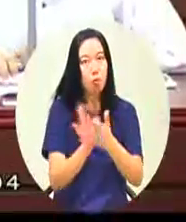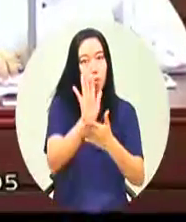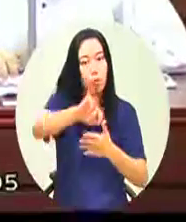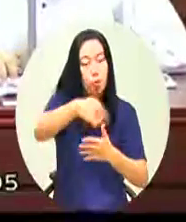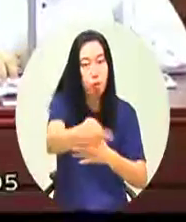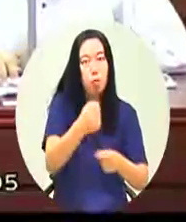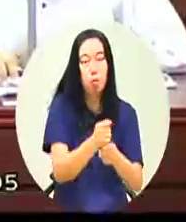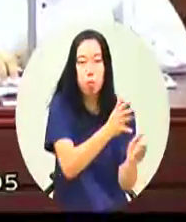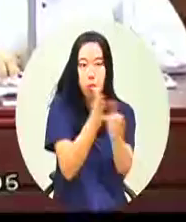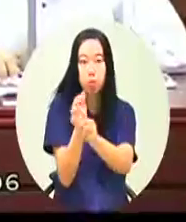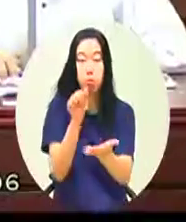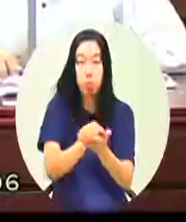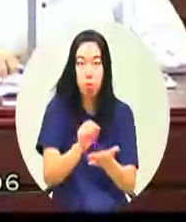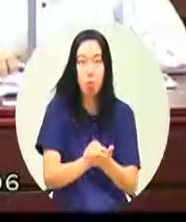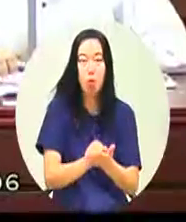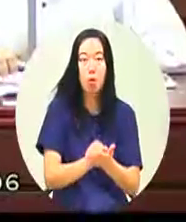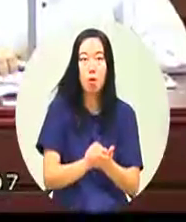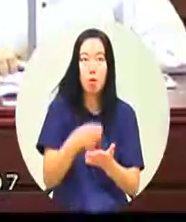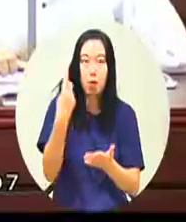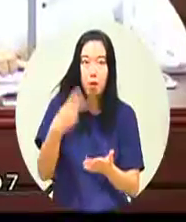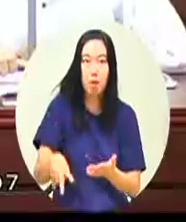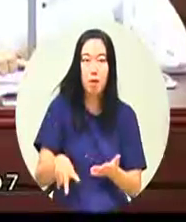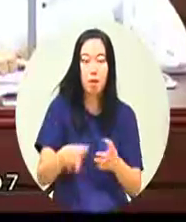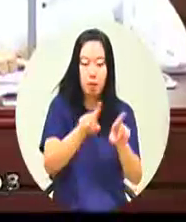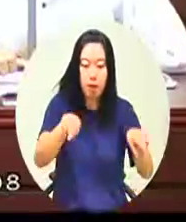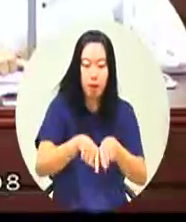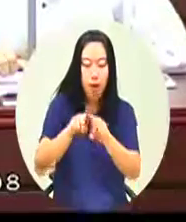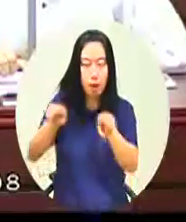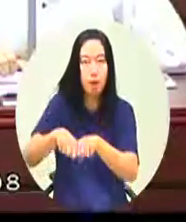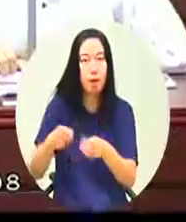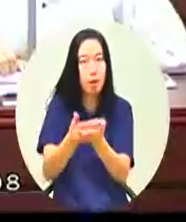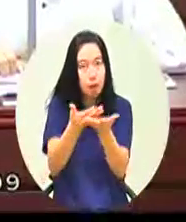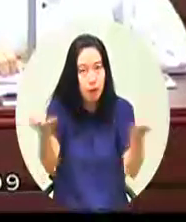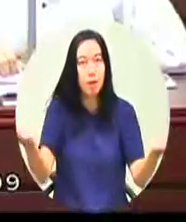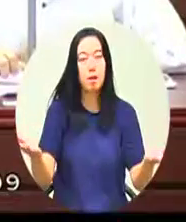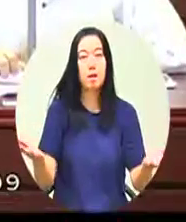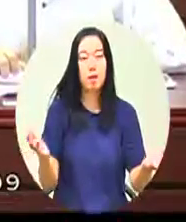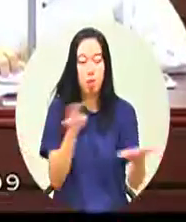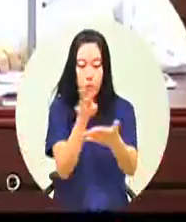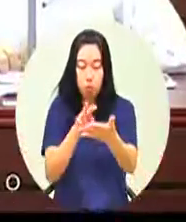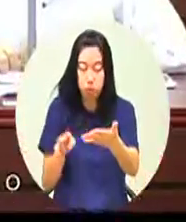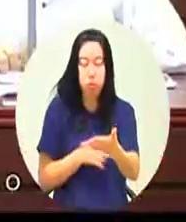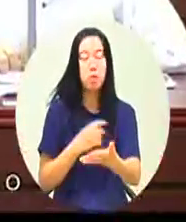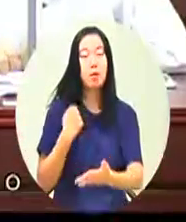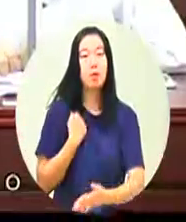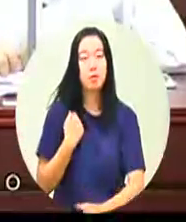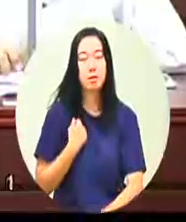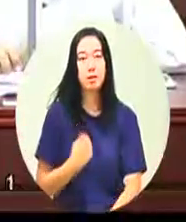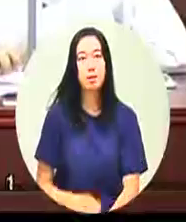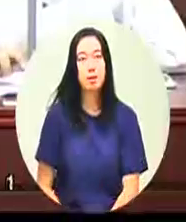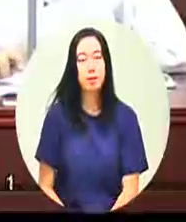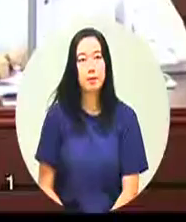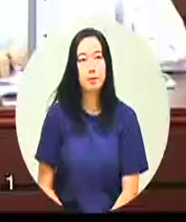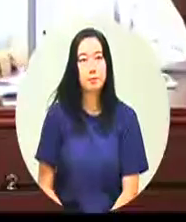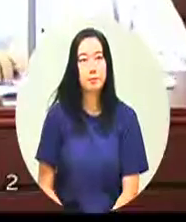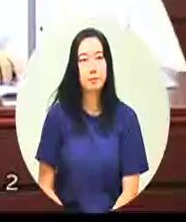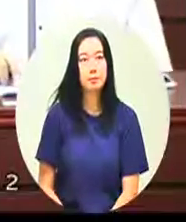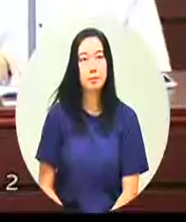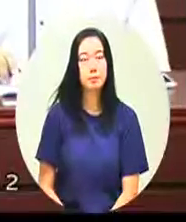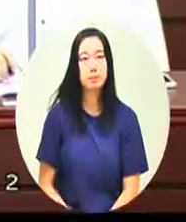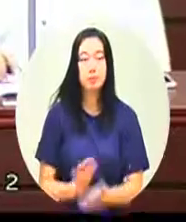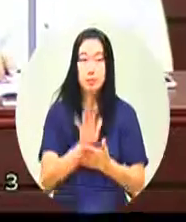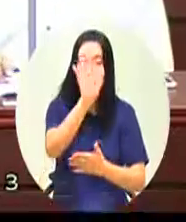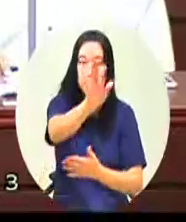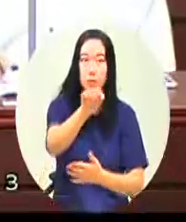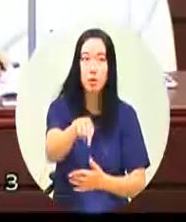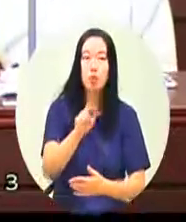一个调查报告，然后给议员，然后给区公所跟民众这边了解？那至于说整个半埔啊，南